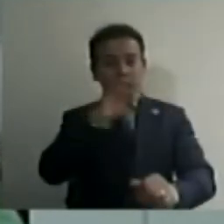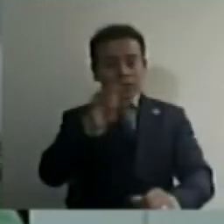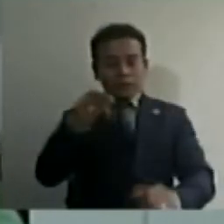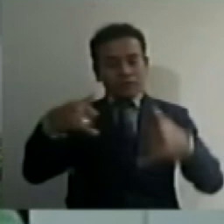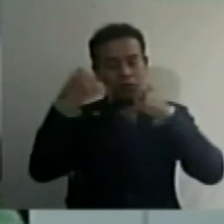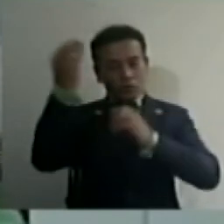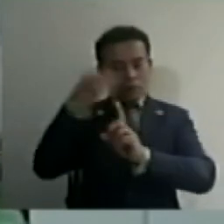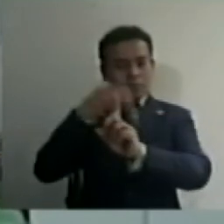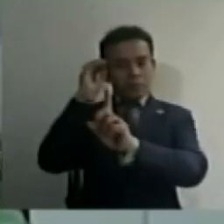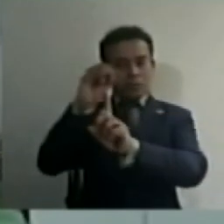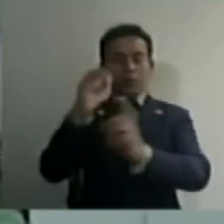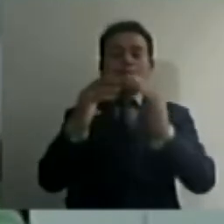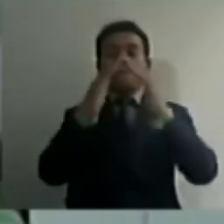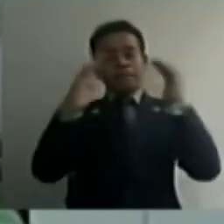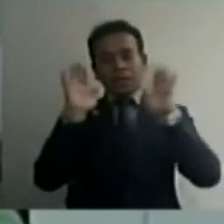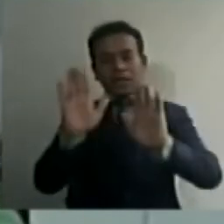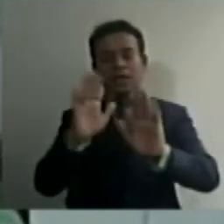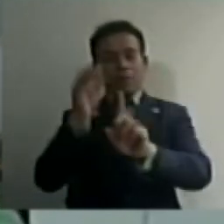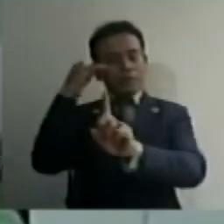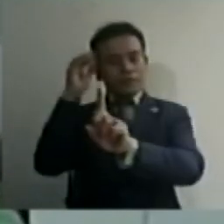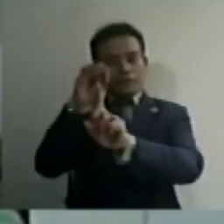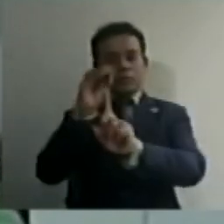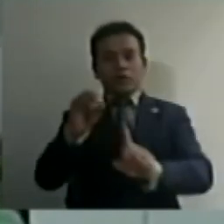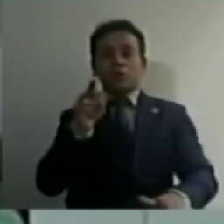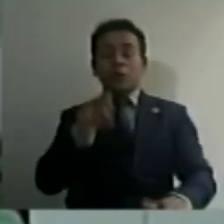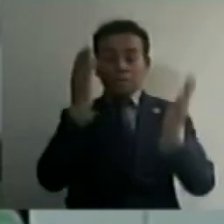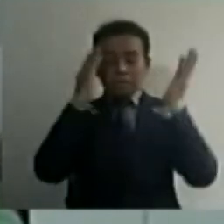হলে হাসপাতালে যাওয়ার প্রয়োজন নেই।